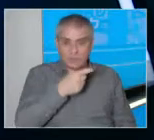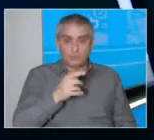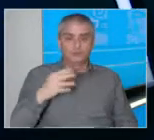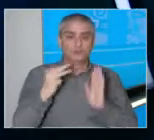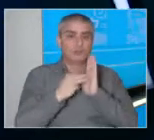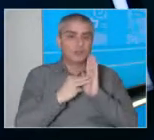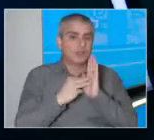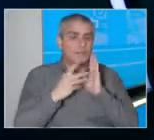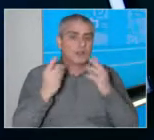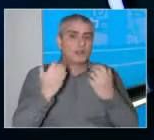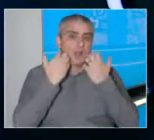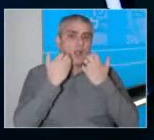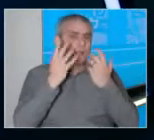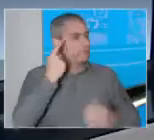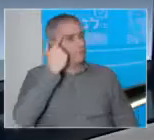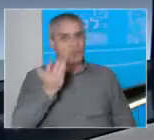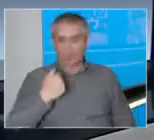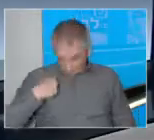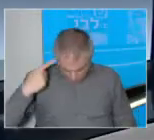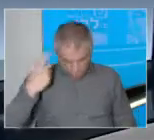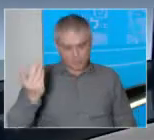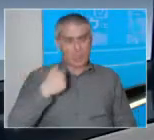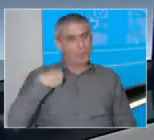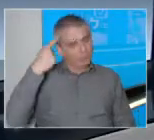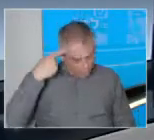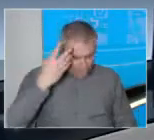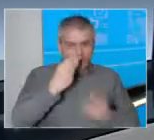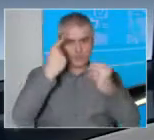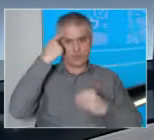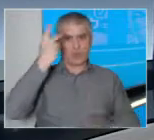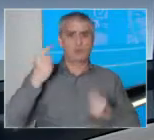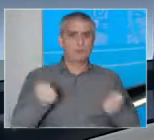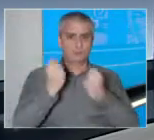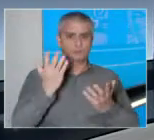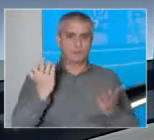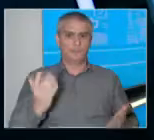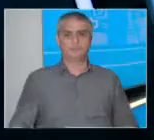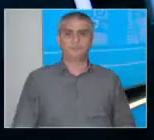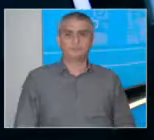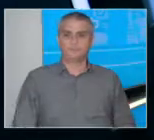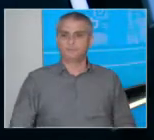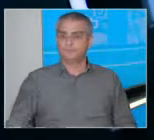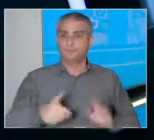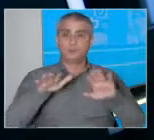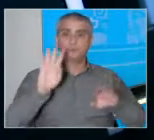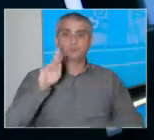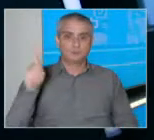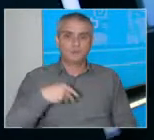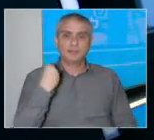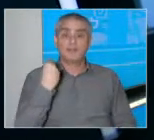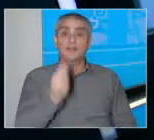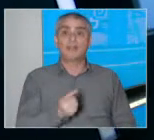בג'ימייל. אלו אגדות. אני לא יכול לדעת. אני יודע, יודעים את זה עוד רבים, וזה פורסם, ונאמר בנבור במפורש. נתניהו